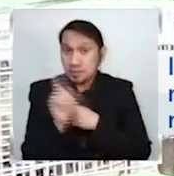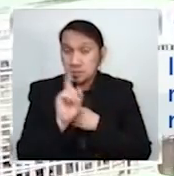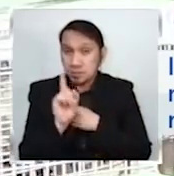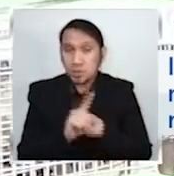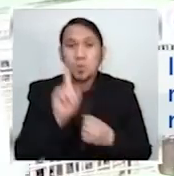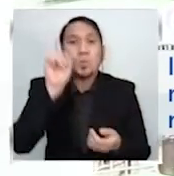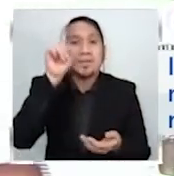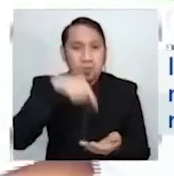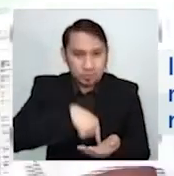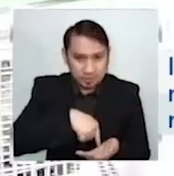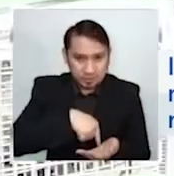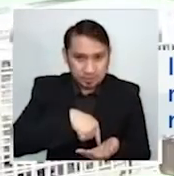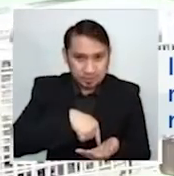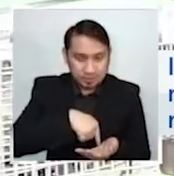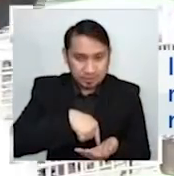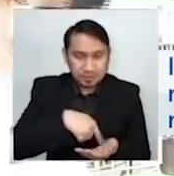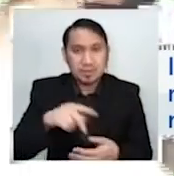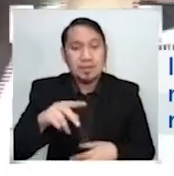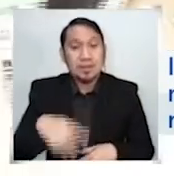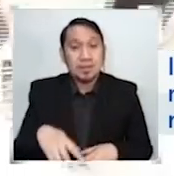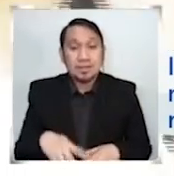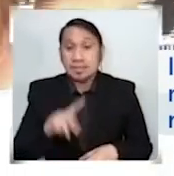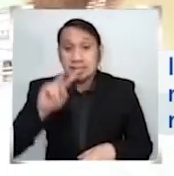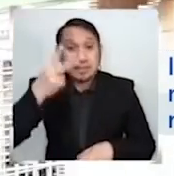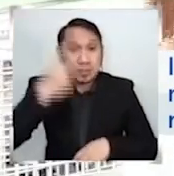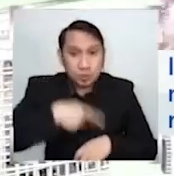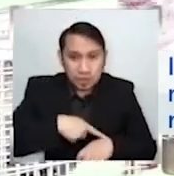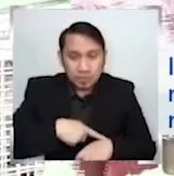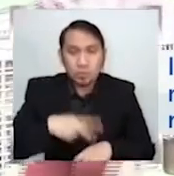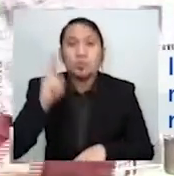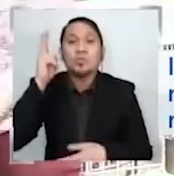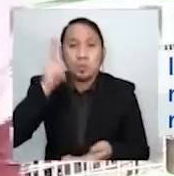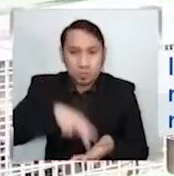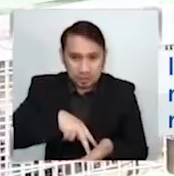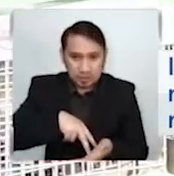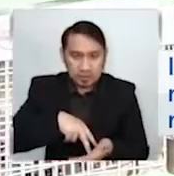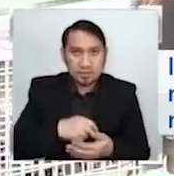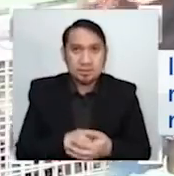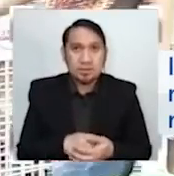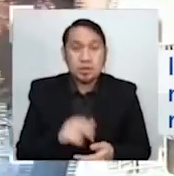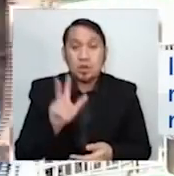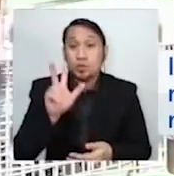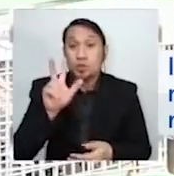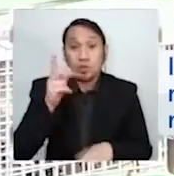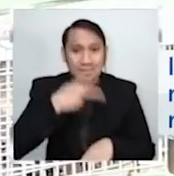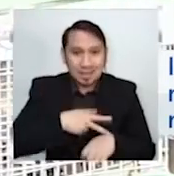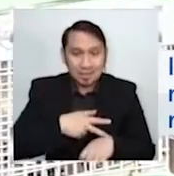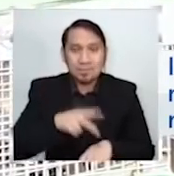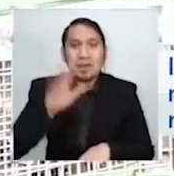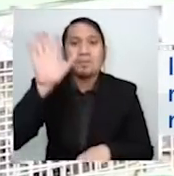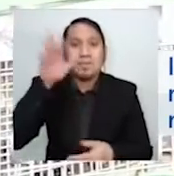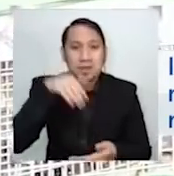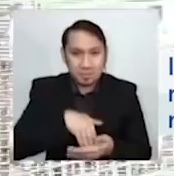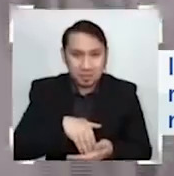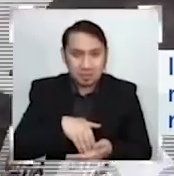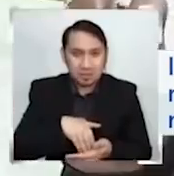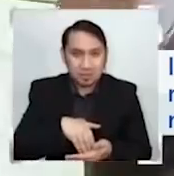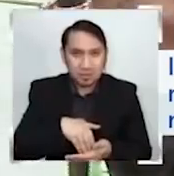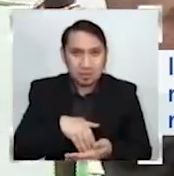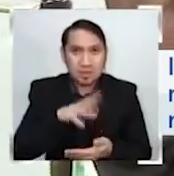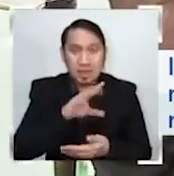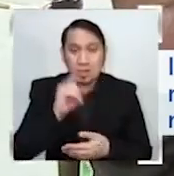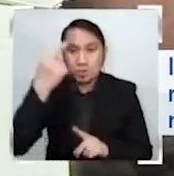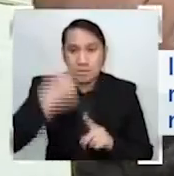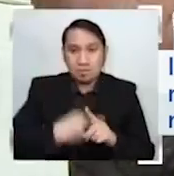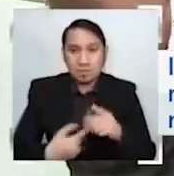1,000. Second offense, 2,000. Third offense, 5,000. Kulong pa po kayo ng isang buwan. Mas